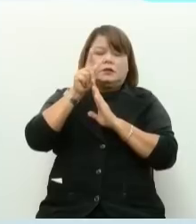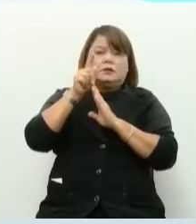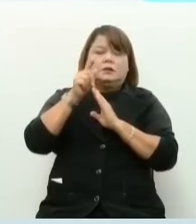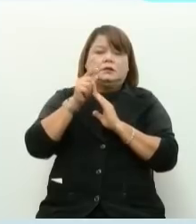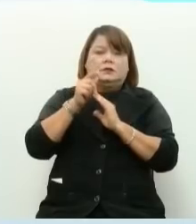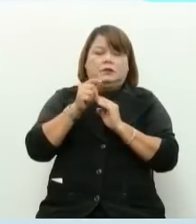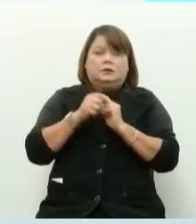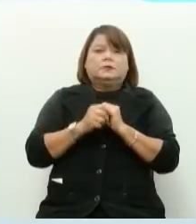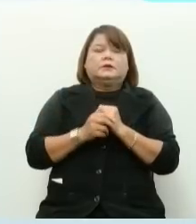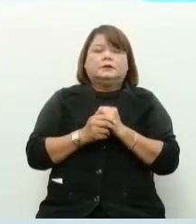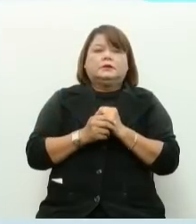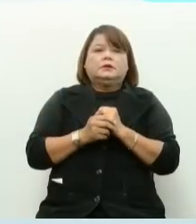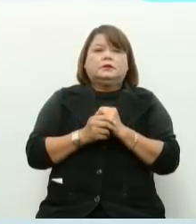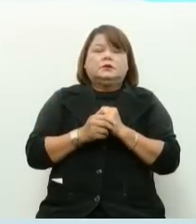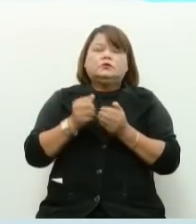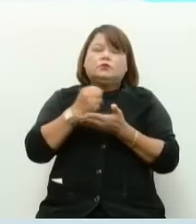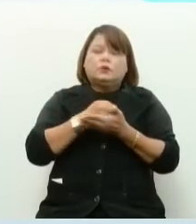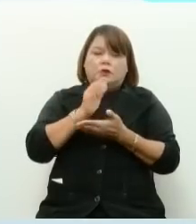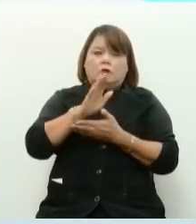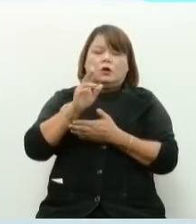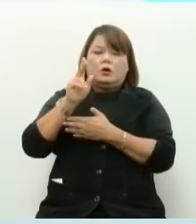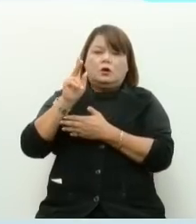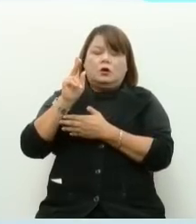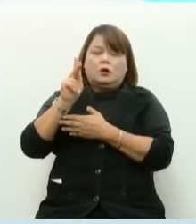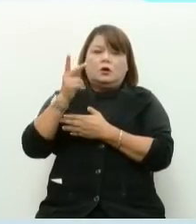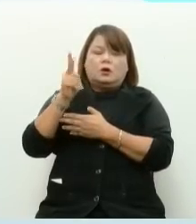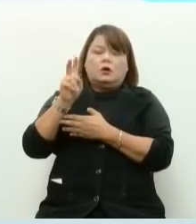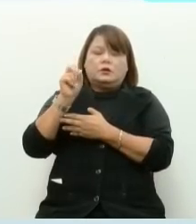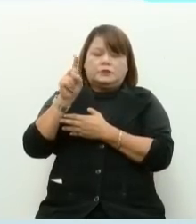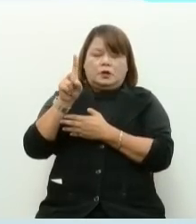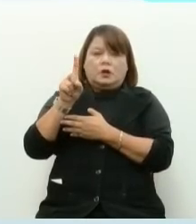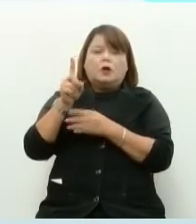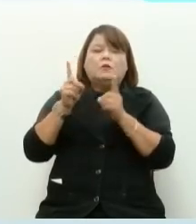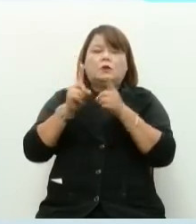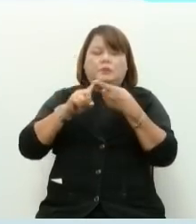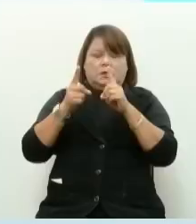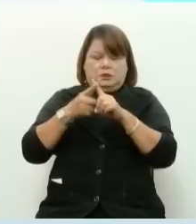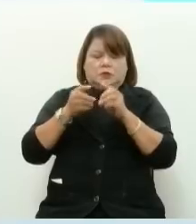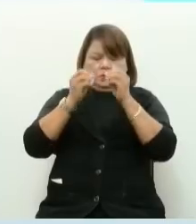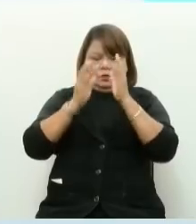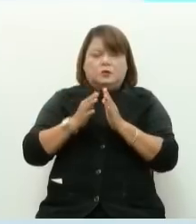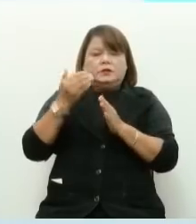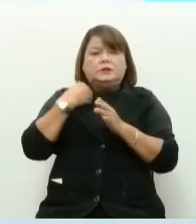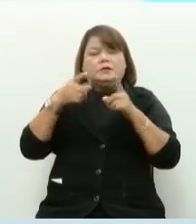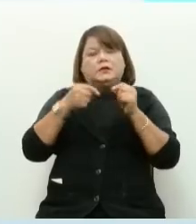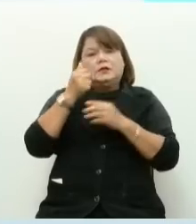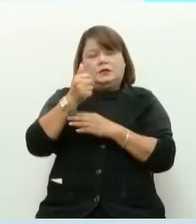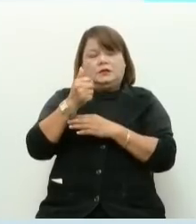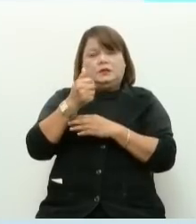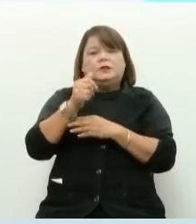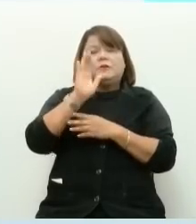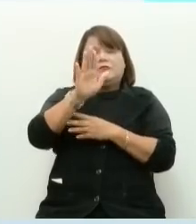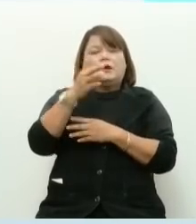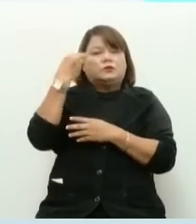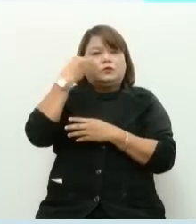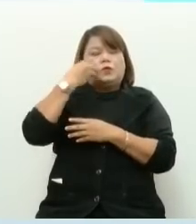ผู้ดำเนินรายการนะคะในส่วนของกคส.พบเพื่อนครูนะคะกคส.พบเพื่อนครูที่จะมีเรื่องราวดีๆแบบนี้มาฝากกันเป็นประจ